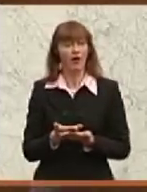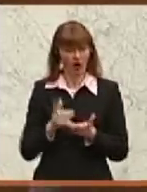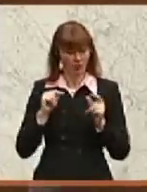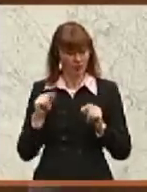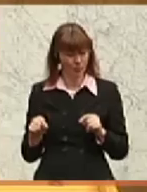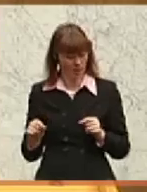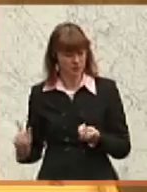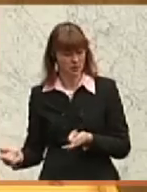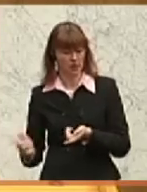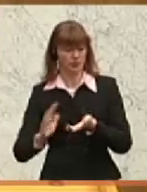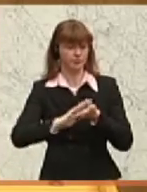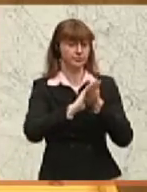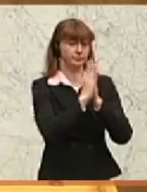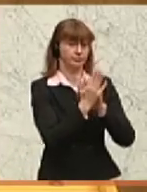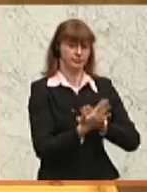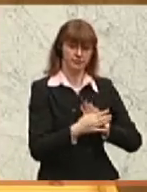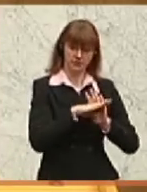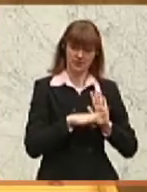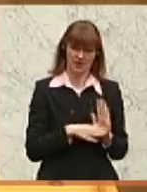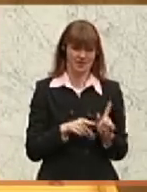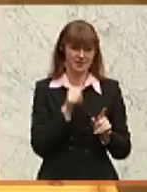Gesetz mündet und nicht, dass sie so wie jetzt